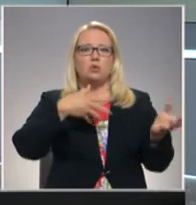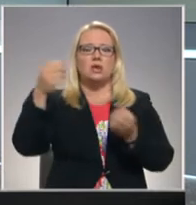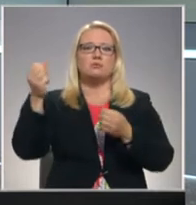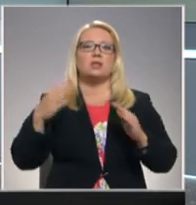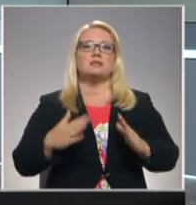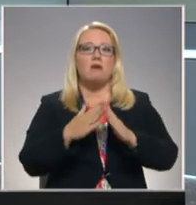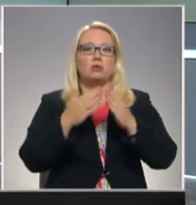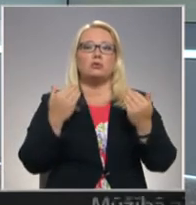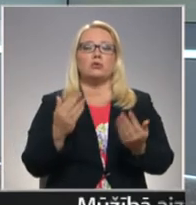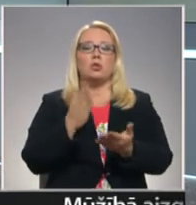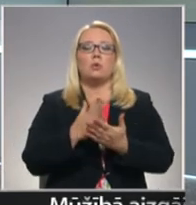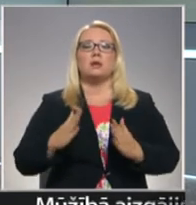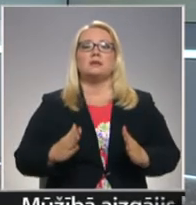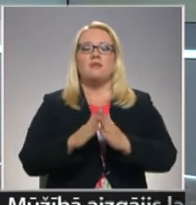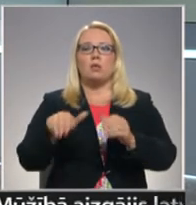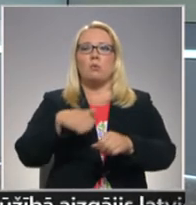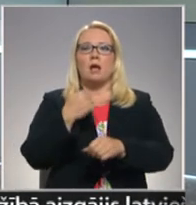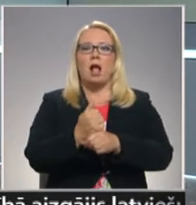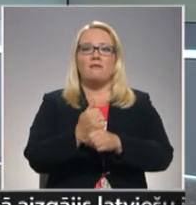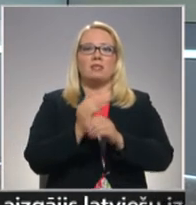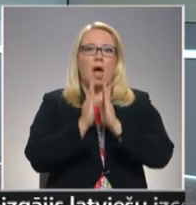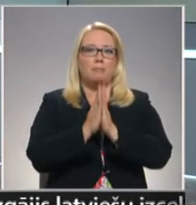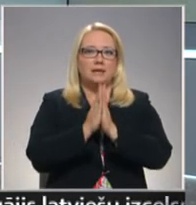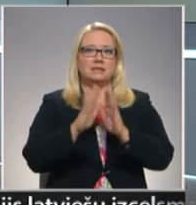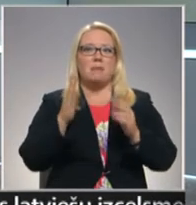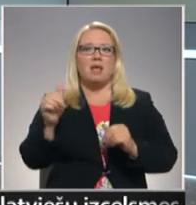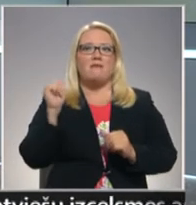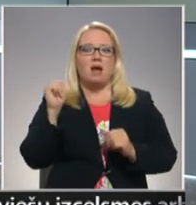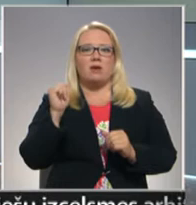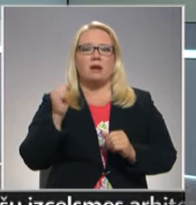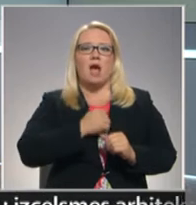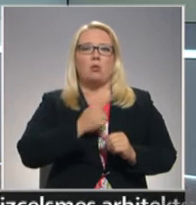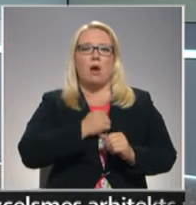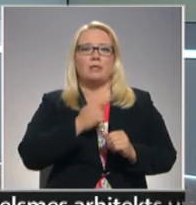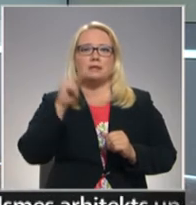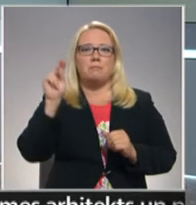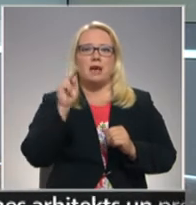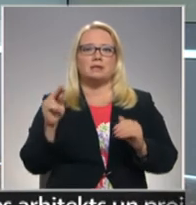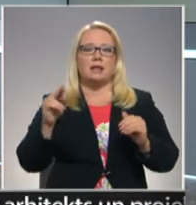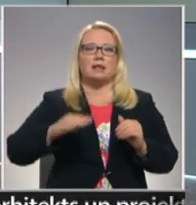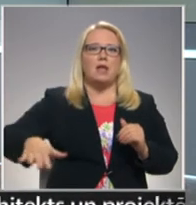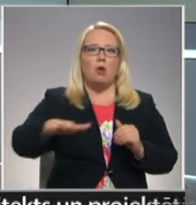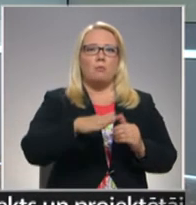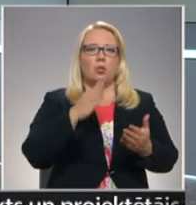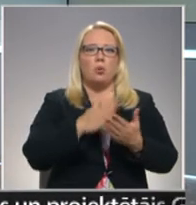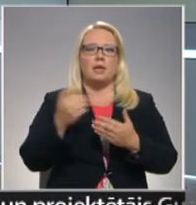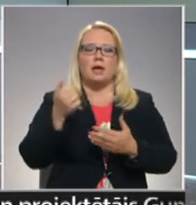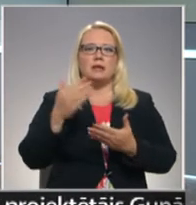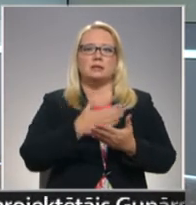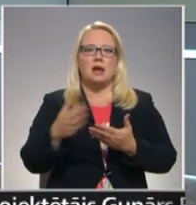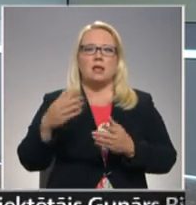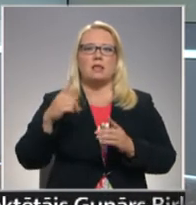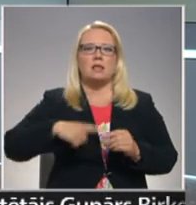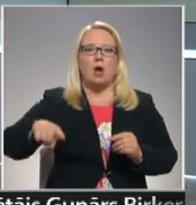Šodien notika svētku galvenā mise, bet vakar vakarā Aglonas bazilikas sakrālajā laukumā norisinājās gadskārtējais tautas